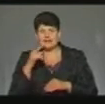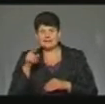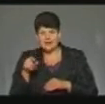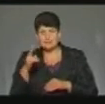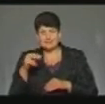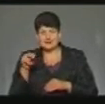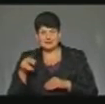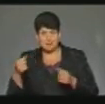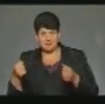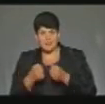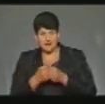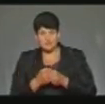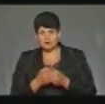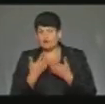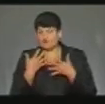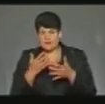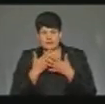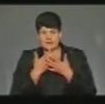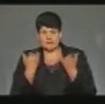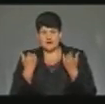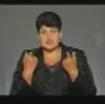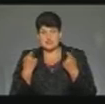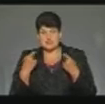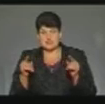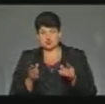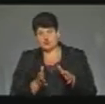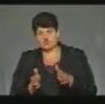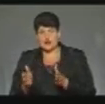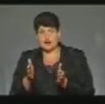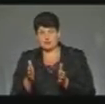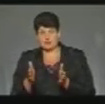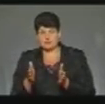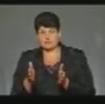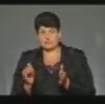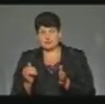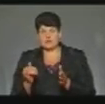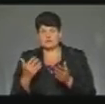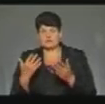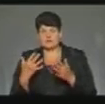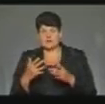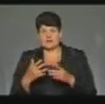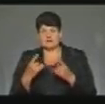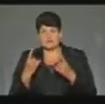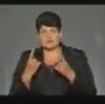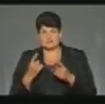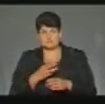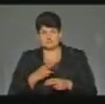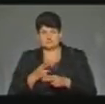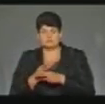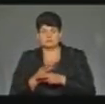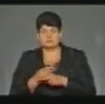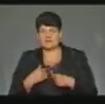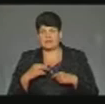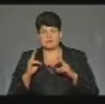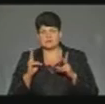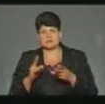то вже немає зовсім іншого шляху і вже великий корок? Ну, не знаю за цю